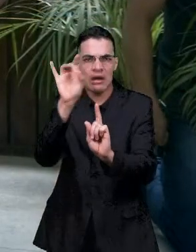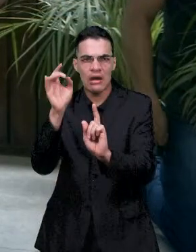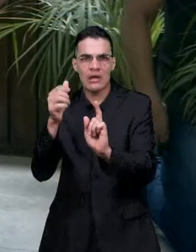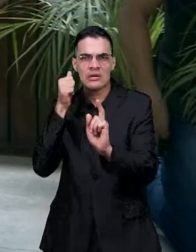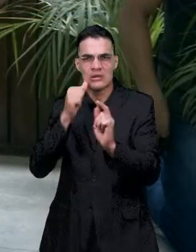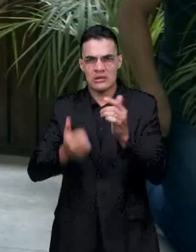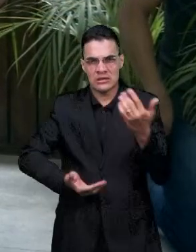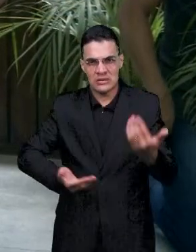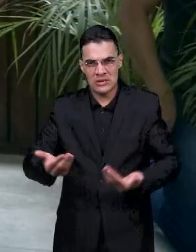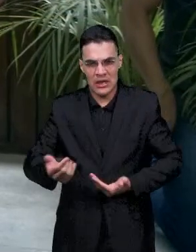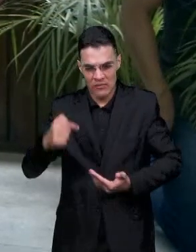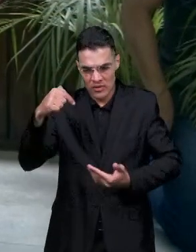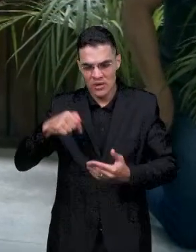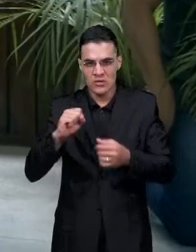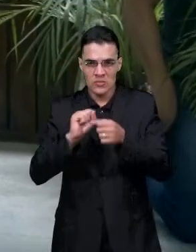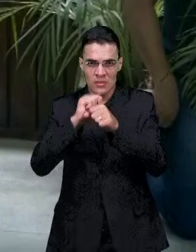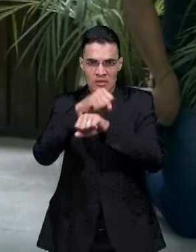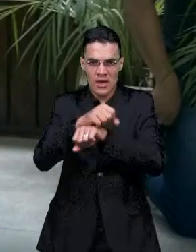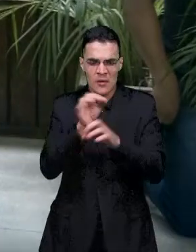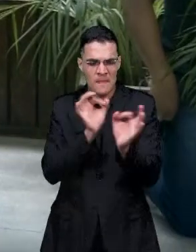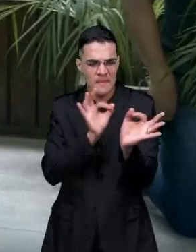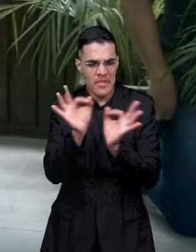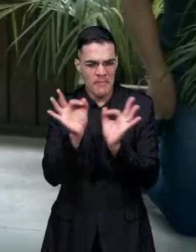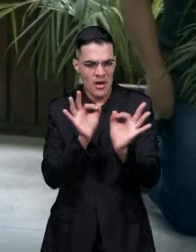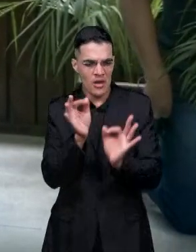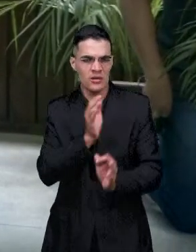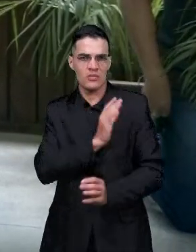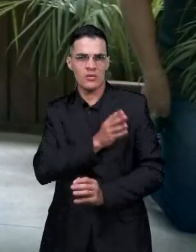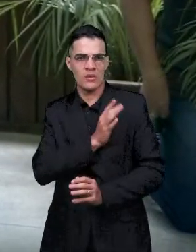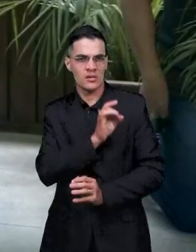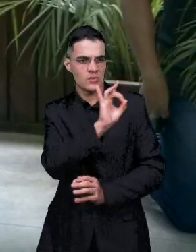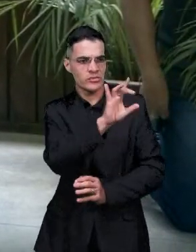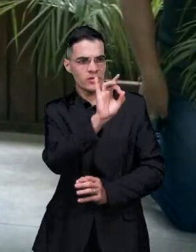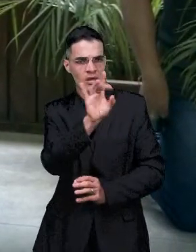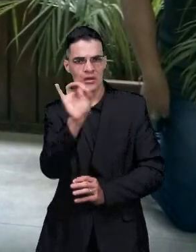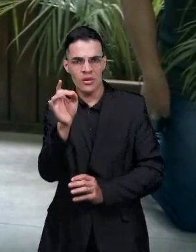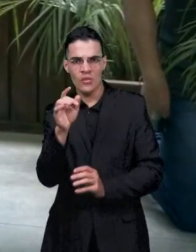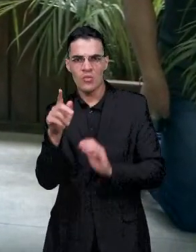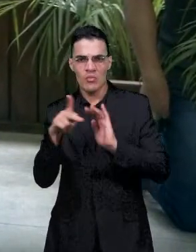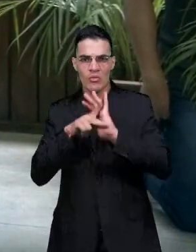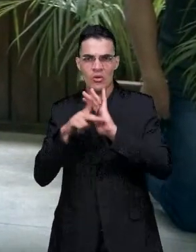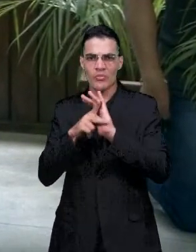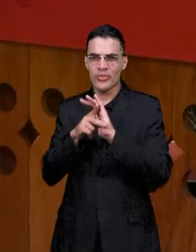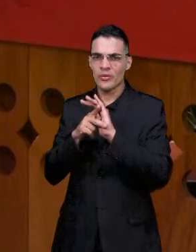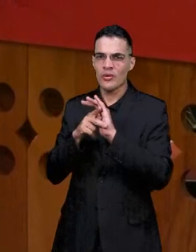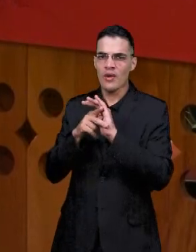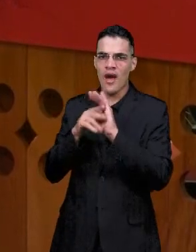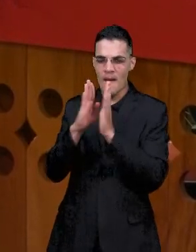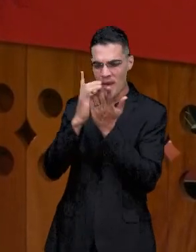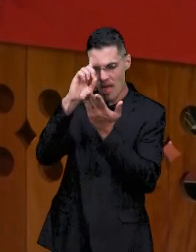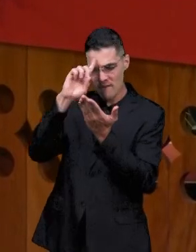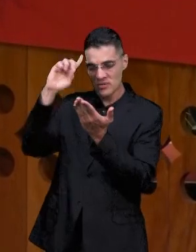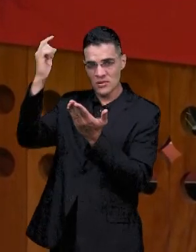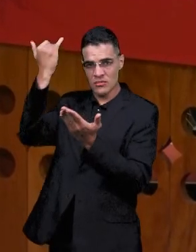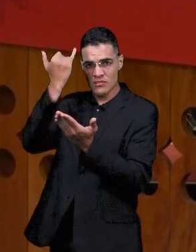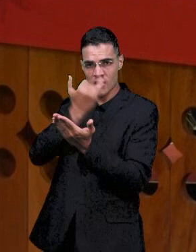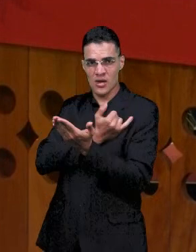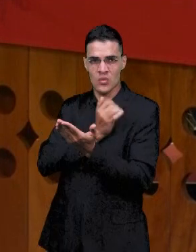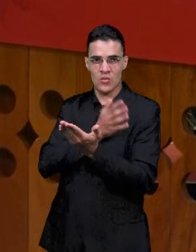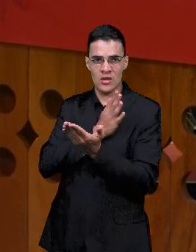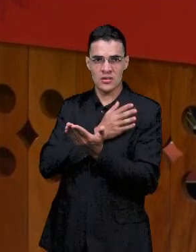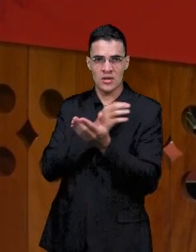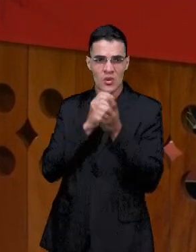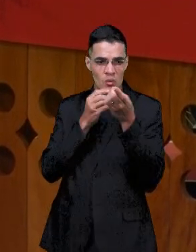семинаре. Господь, подготовь сердца, чтобы получить Слово Твое, доктрину, учение, чтобы